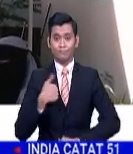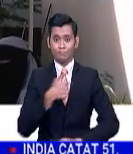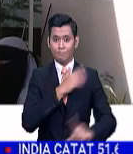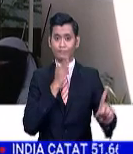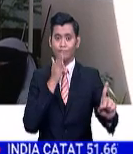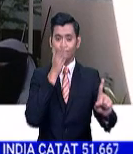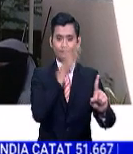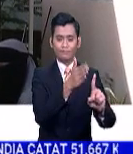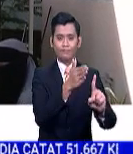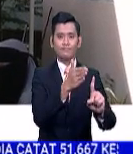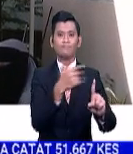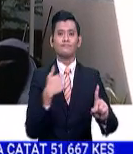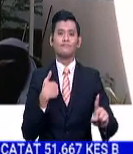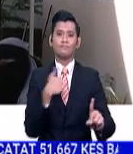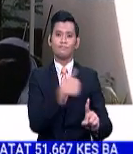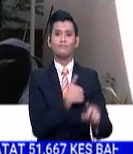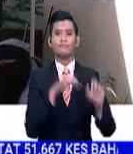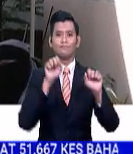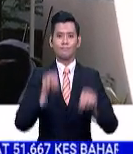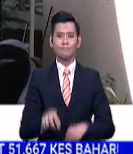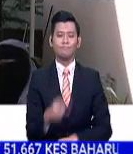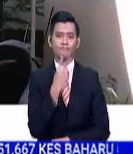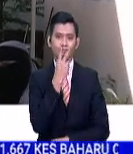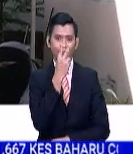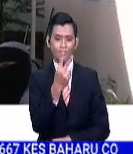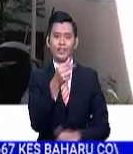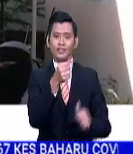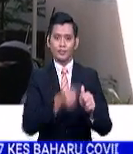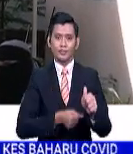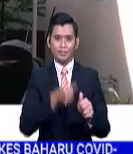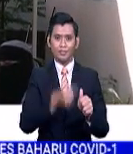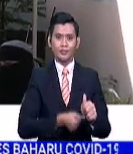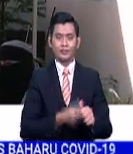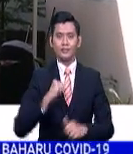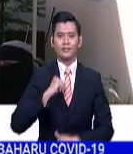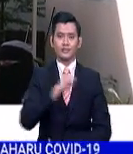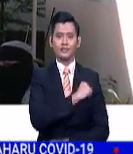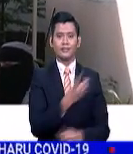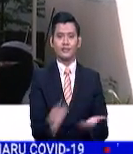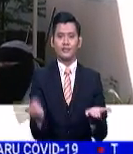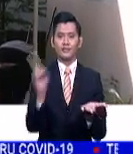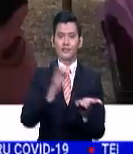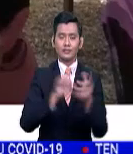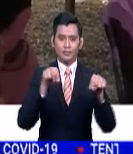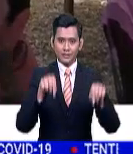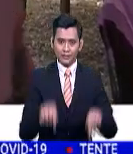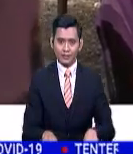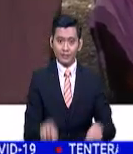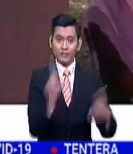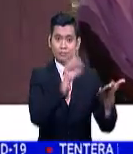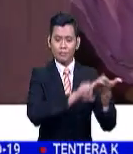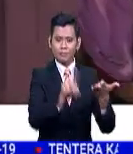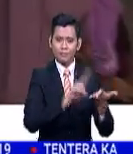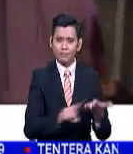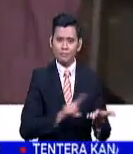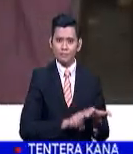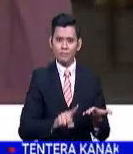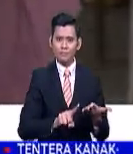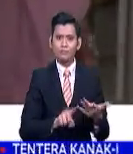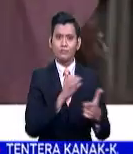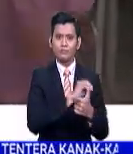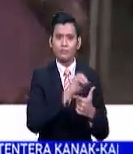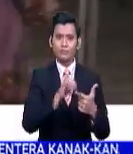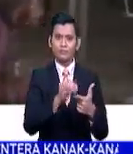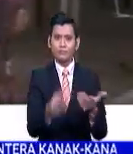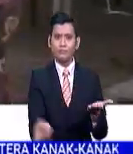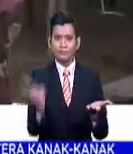mensasarkan supaya kita memastikan setiap ahli yang mendaftar di sini menyemak ataupun mendaftar